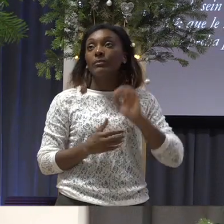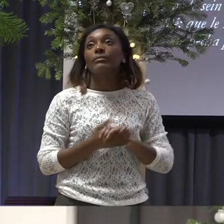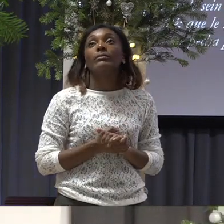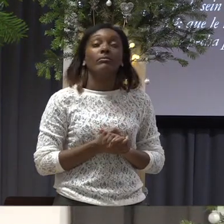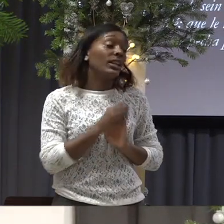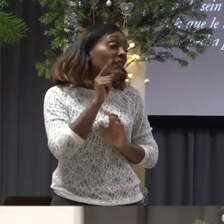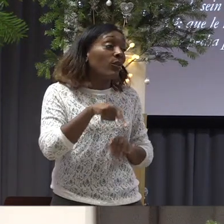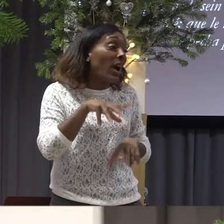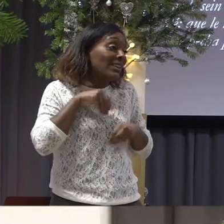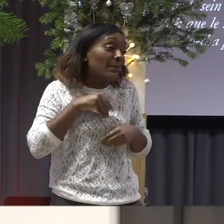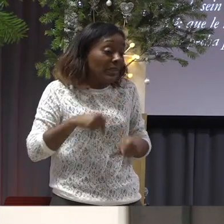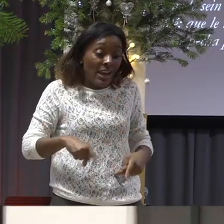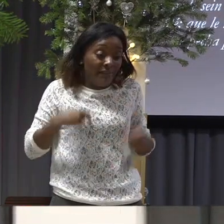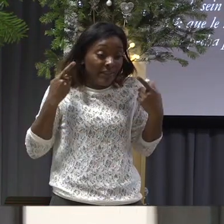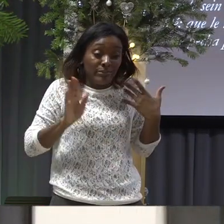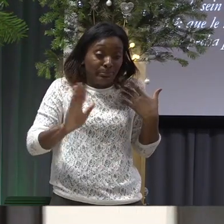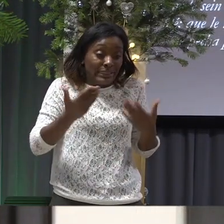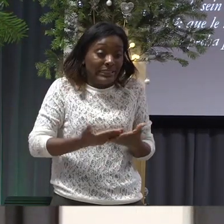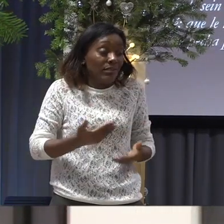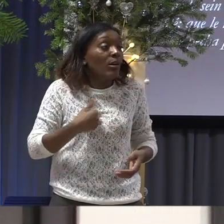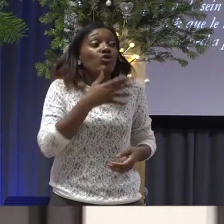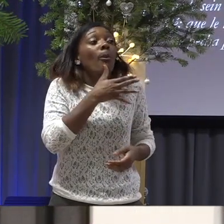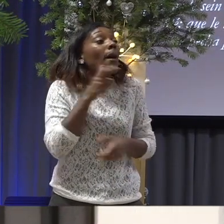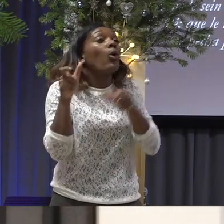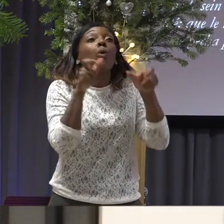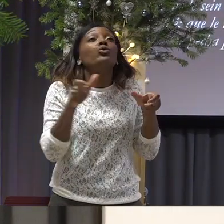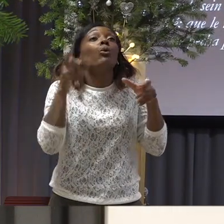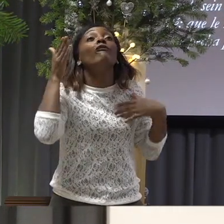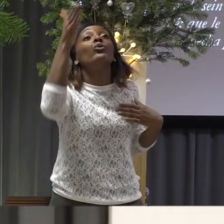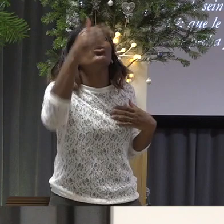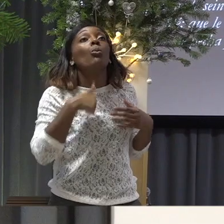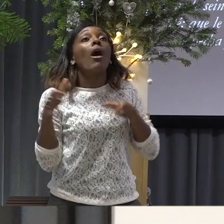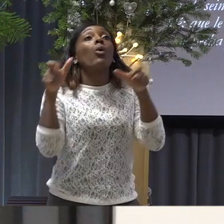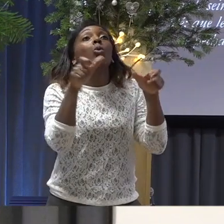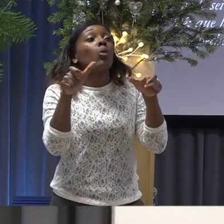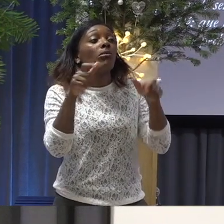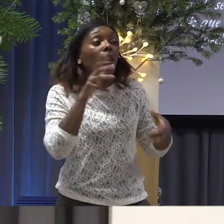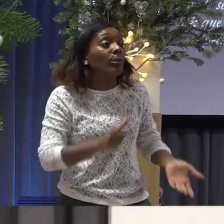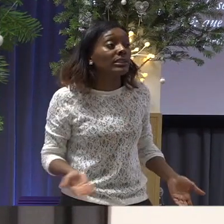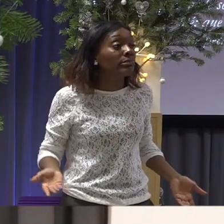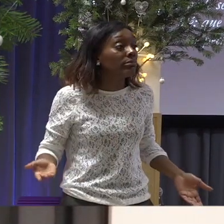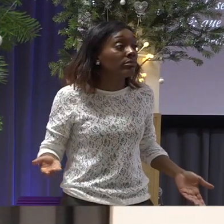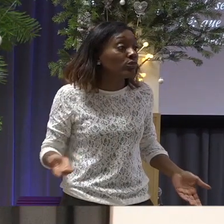Telle qu'elle vient. Je ne peux pas contrôler l'avenir, n'est-ce pas? La vie qui vient.